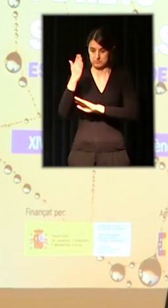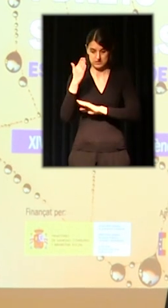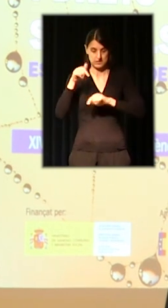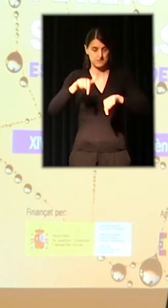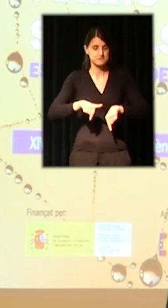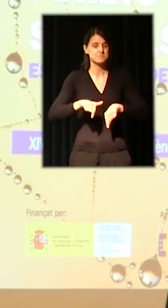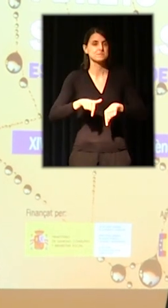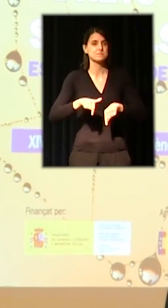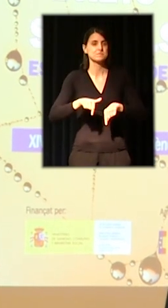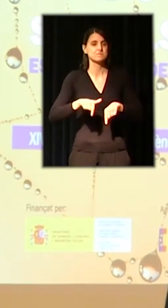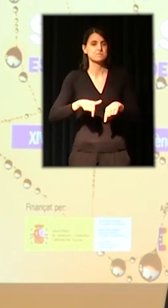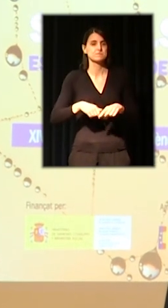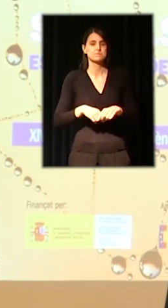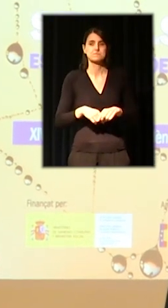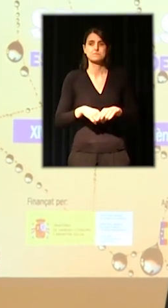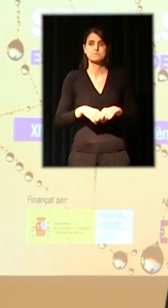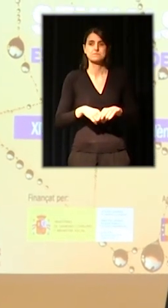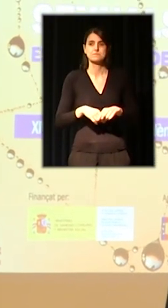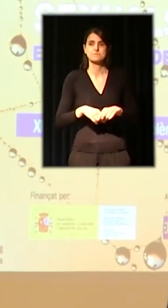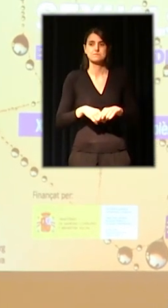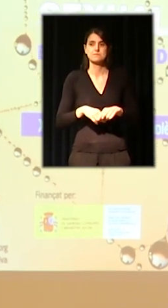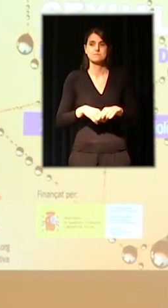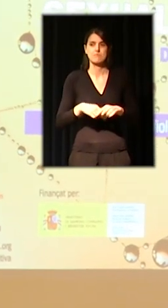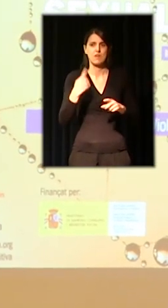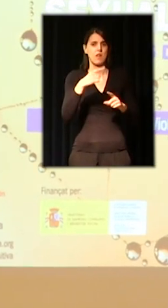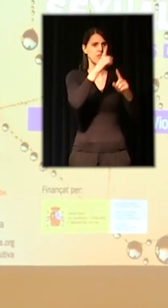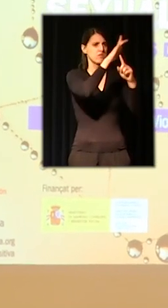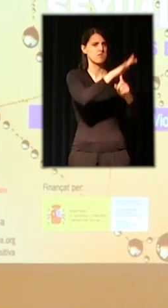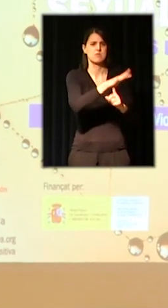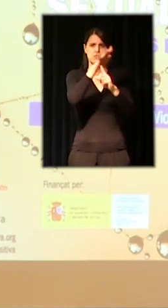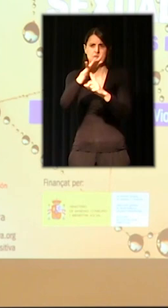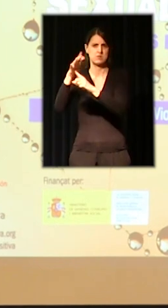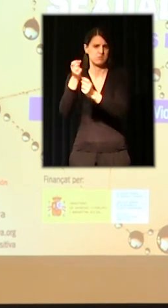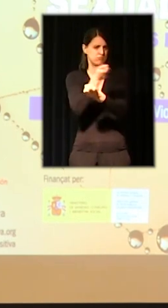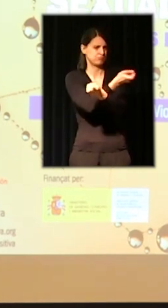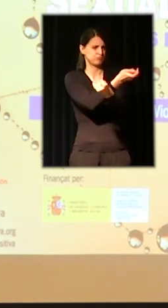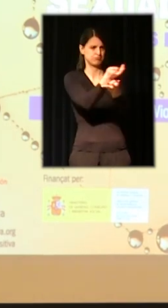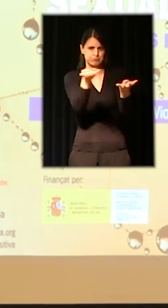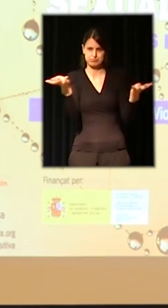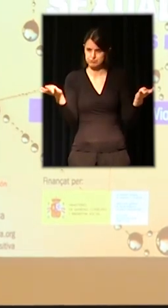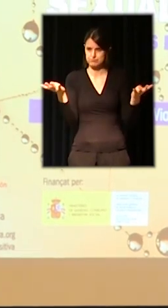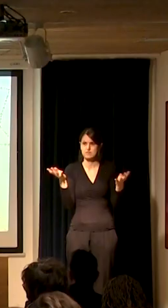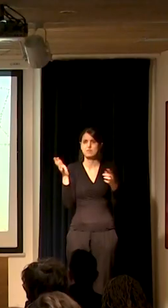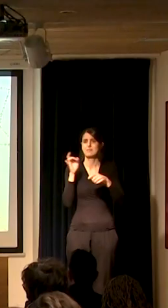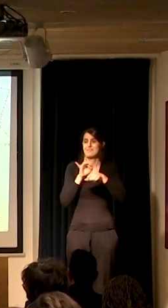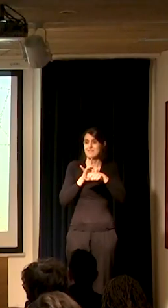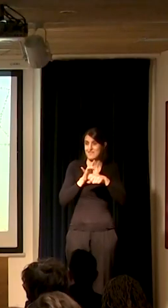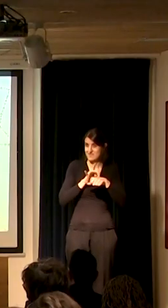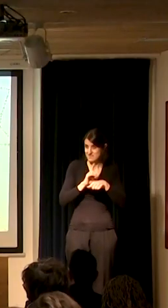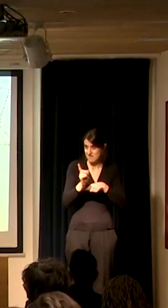avui hi ha bueno, moltes discriminacions, tractareu moltes de les discriminacions, no només la racial,